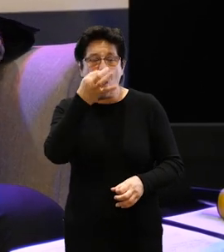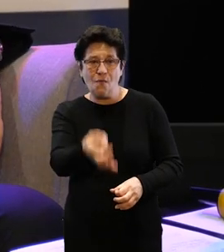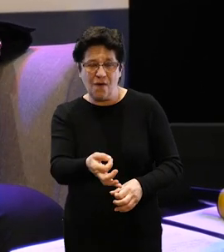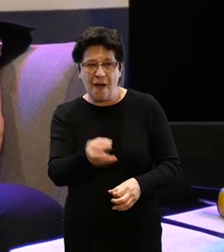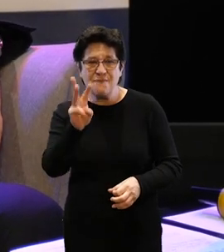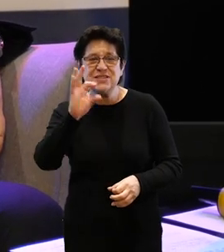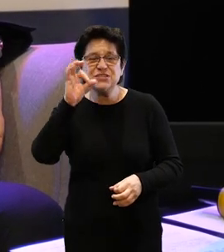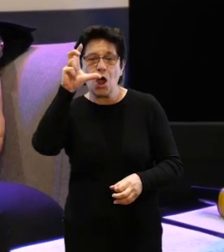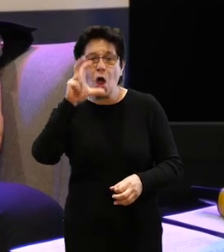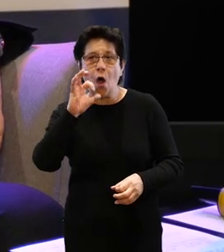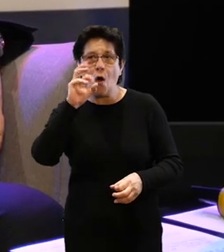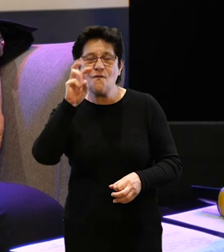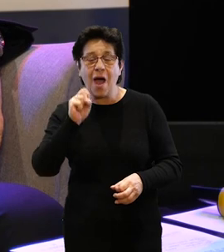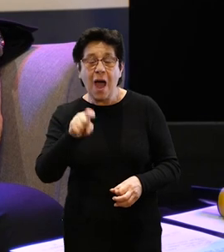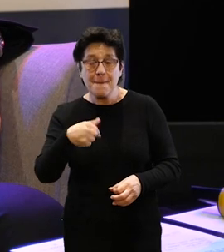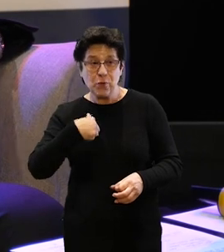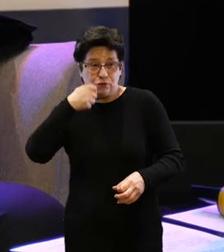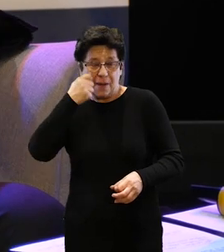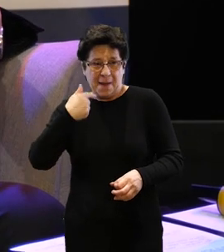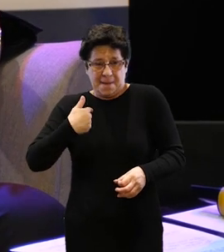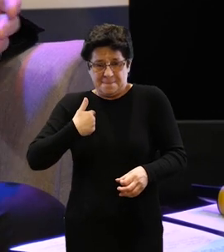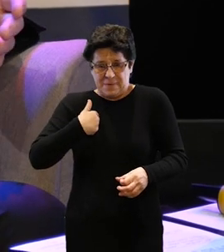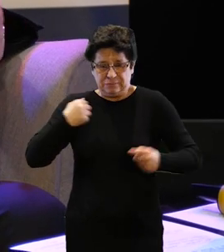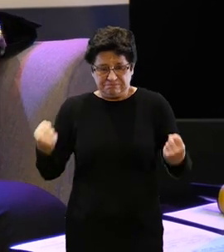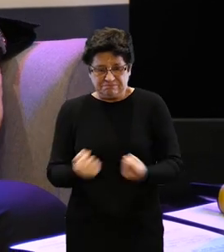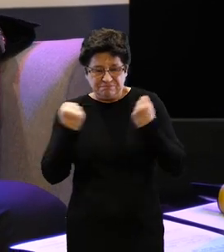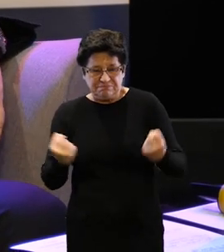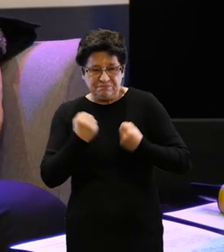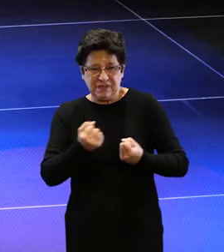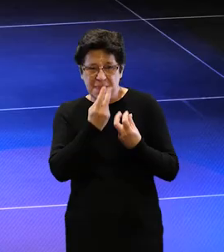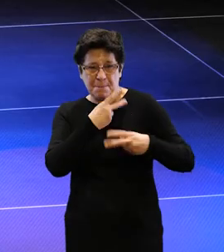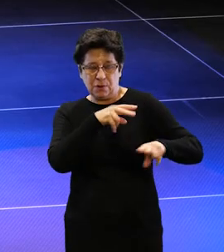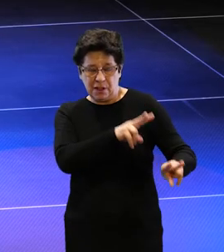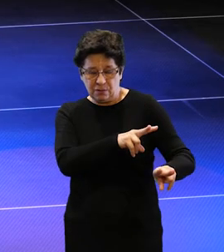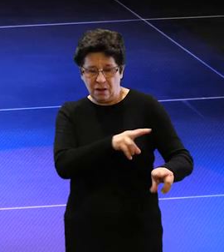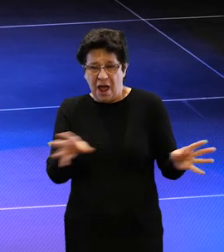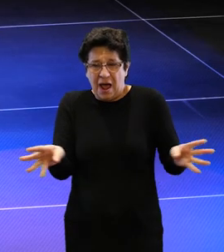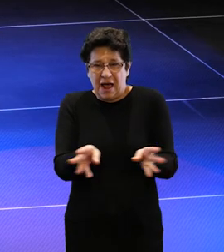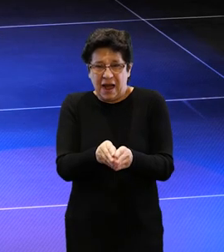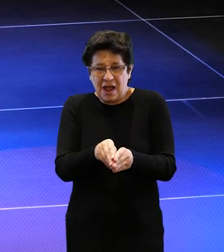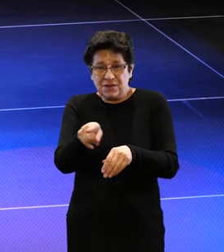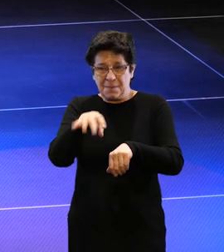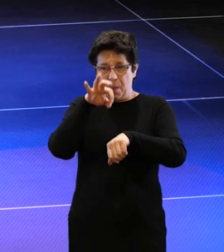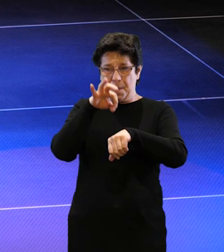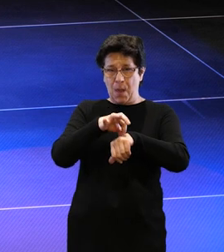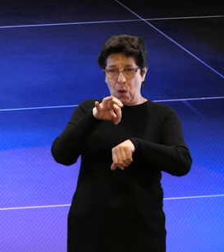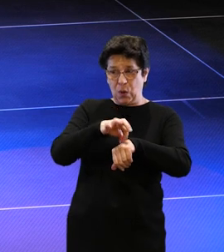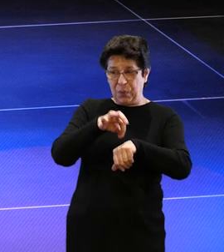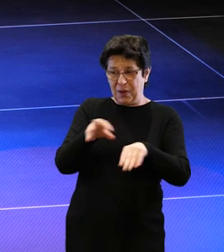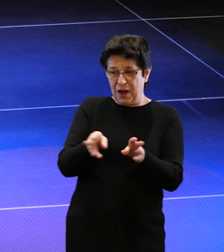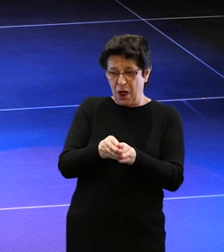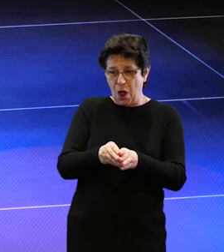Wschowie był działaczem niepodległościowym i razem z doktorem świderskim przez prawie